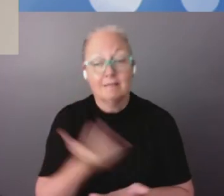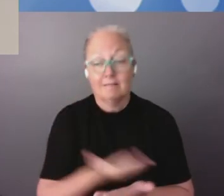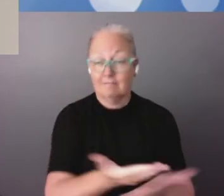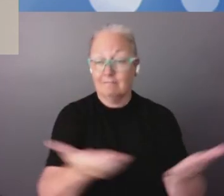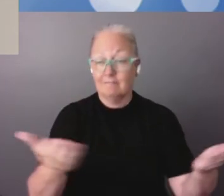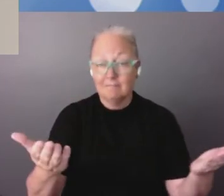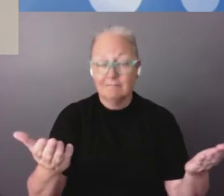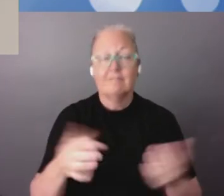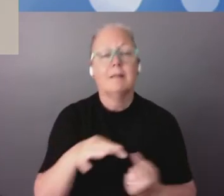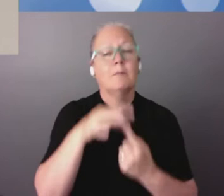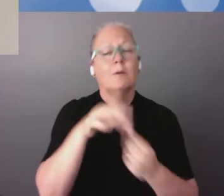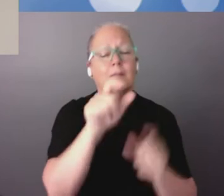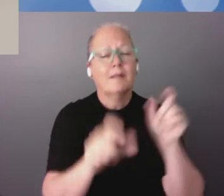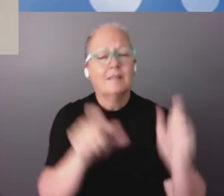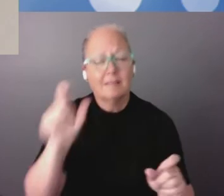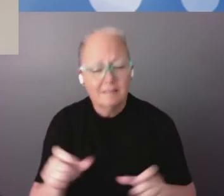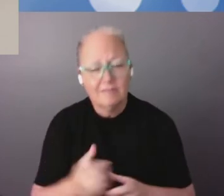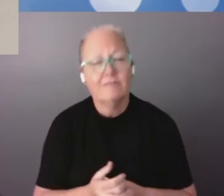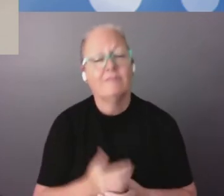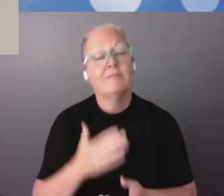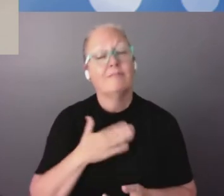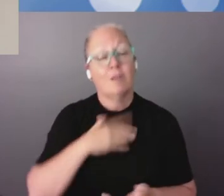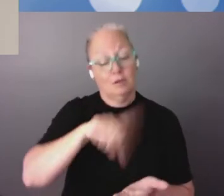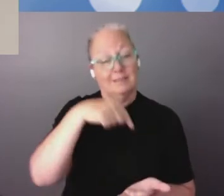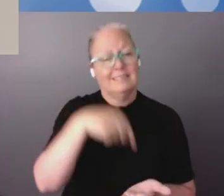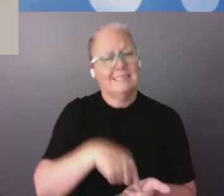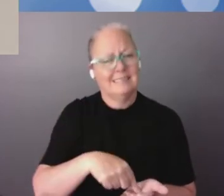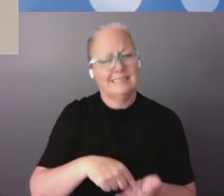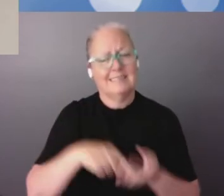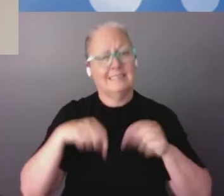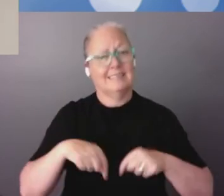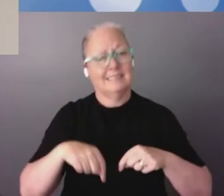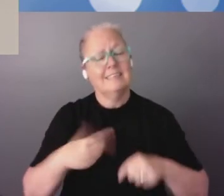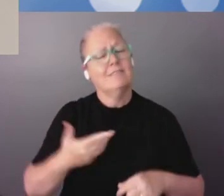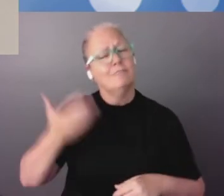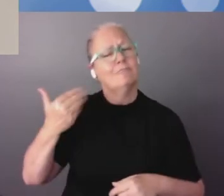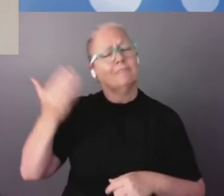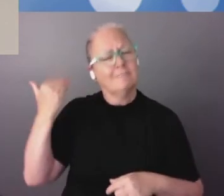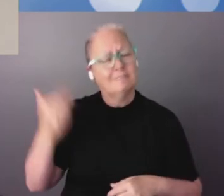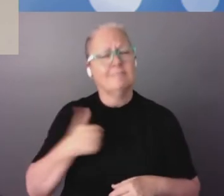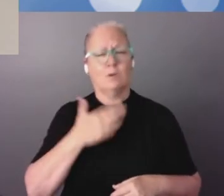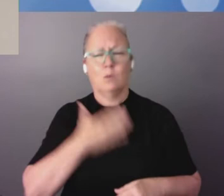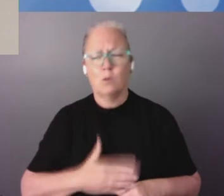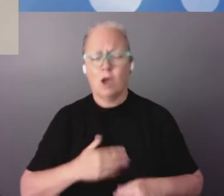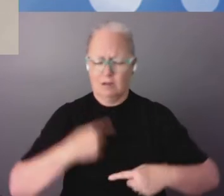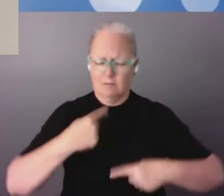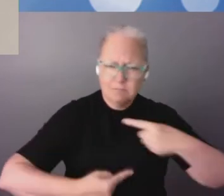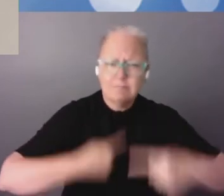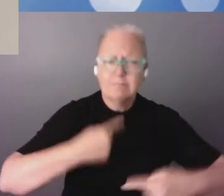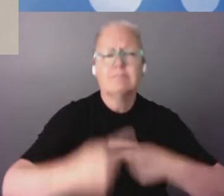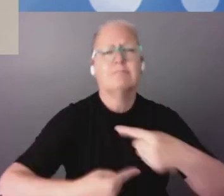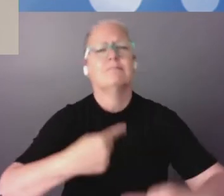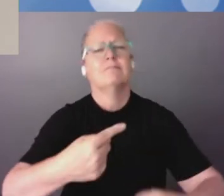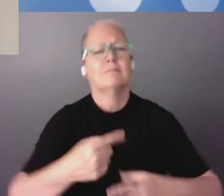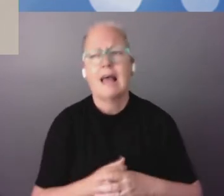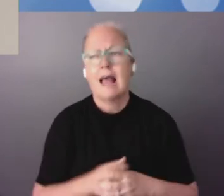vers un changement. Nous nous sommes concentrés sur l'innovation, sur la créativité et aussi, sinon avant tout, sur